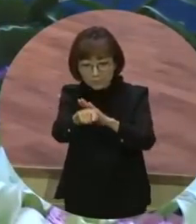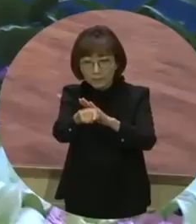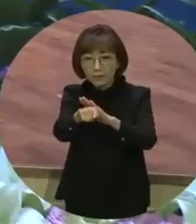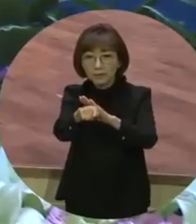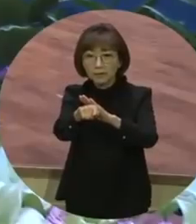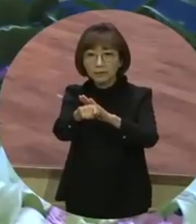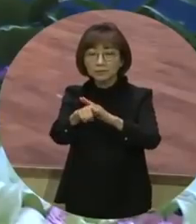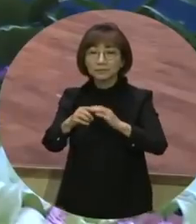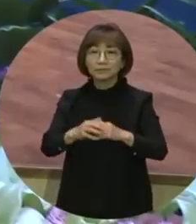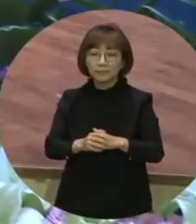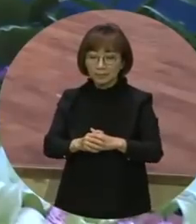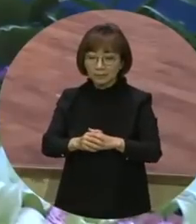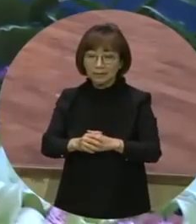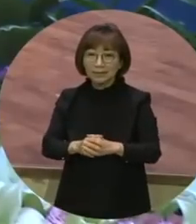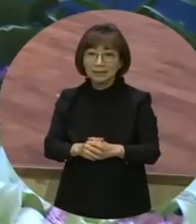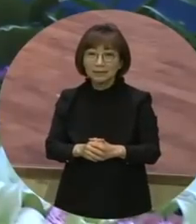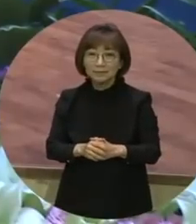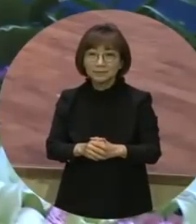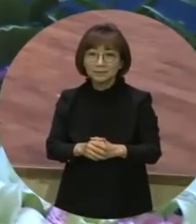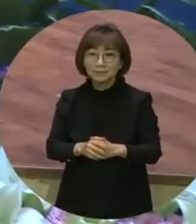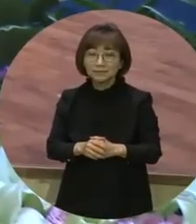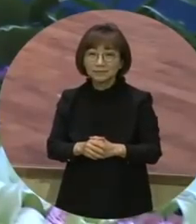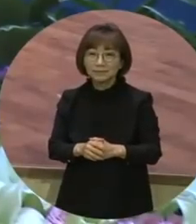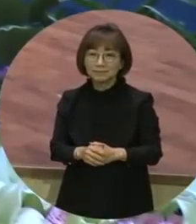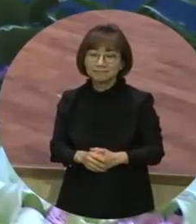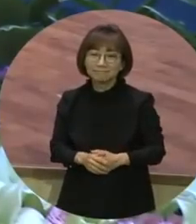밀라노가 이 기독이 뭡니까?